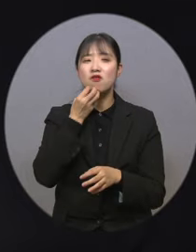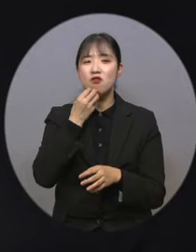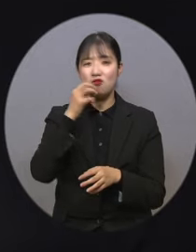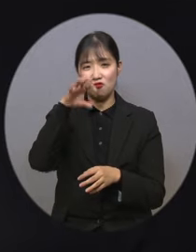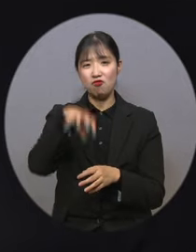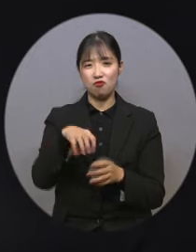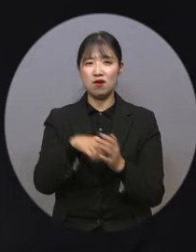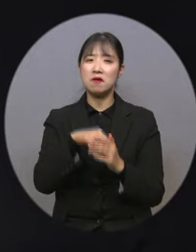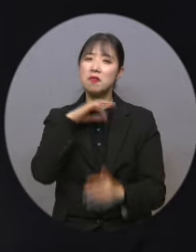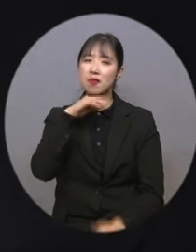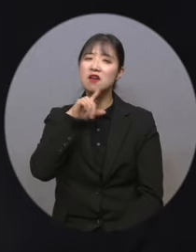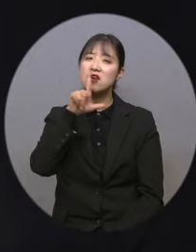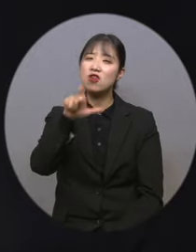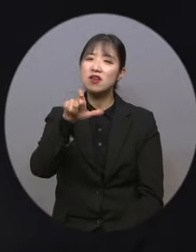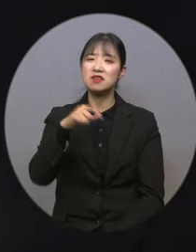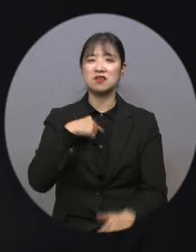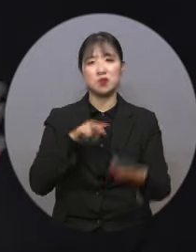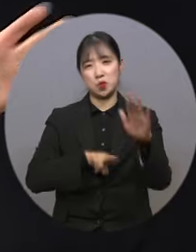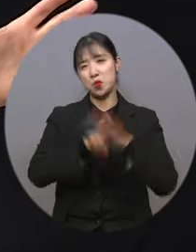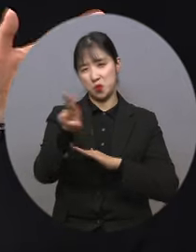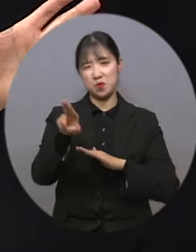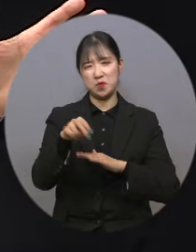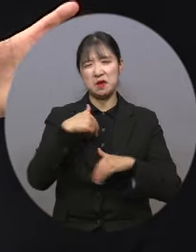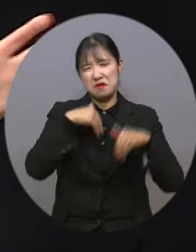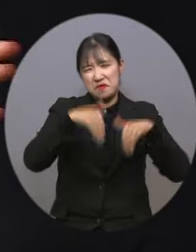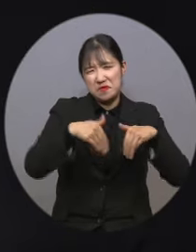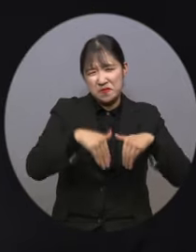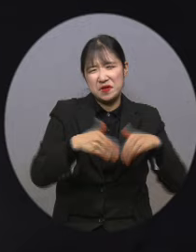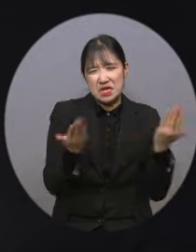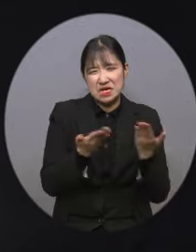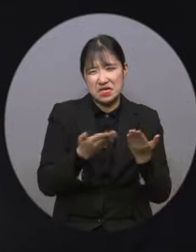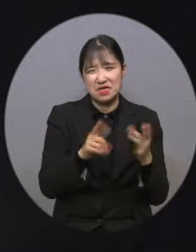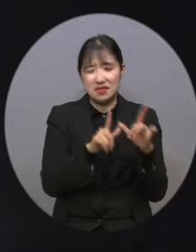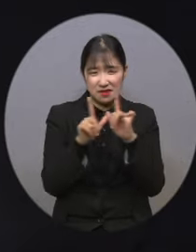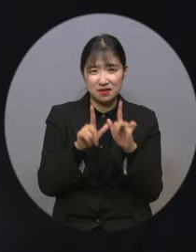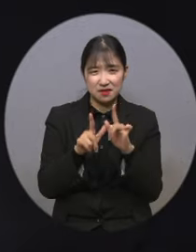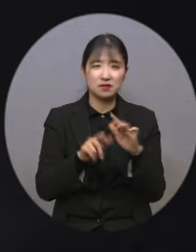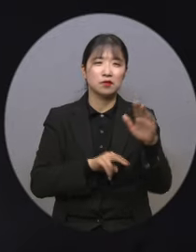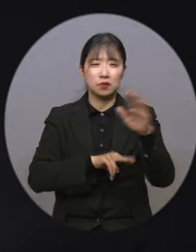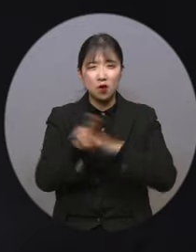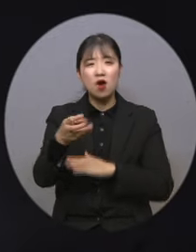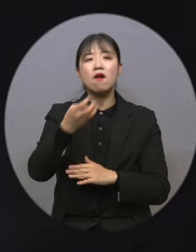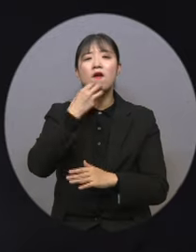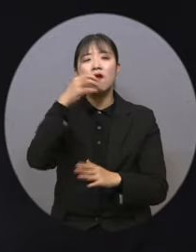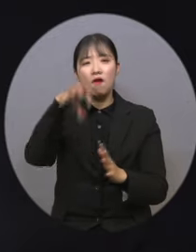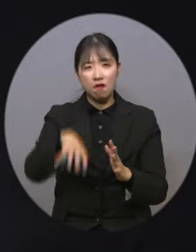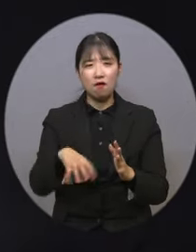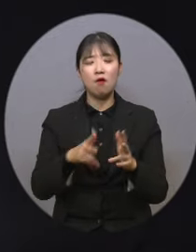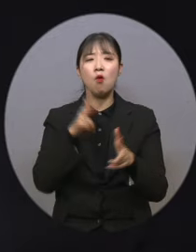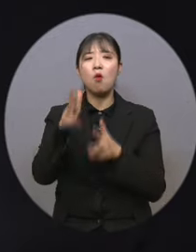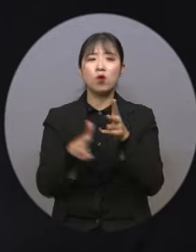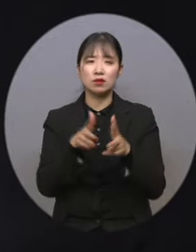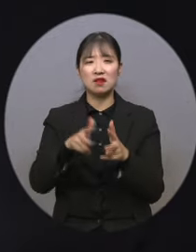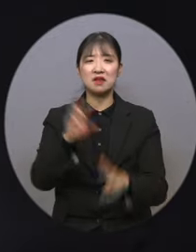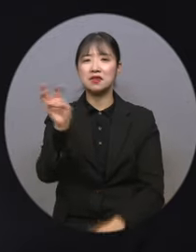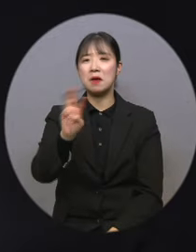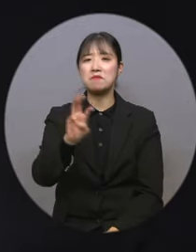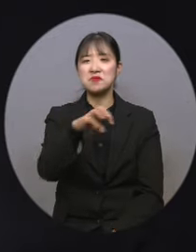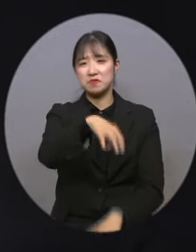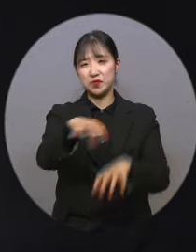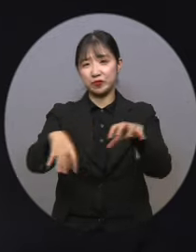열대에서 열두 살 때도 말 와요 모습을 살다가 토마 나와서 이제 서울 써 공장을 1 서러운 되다